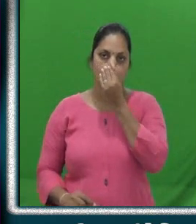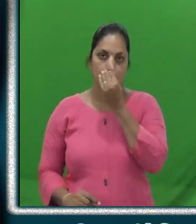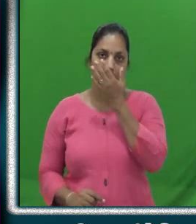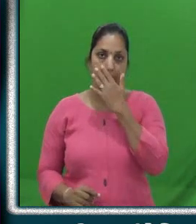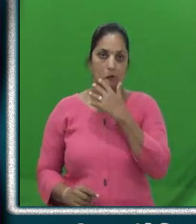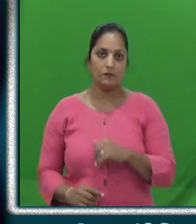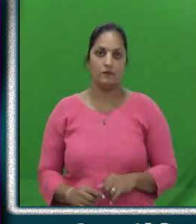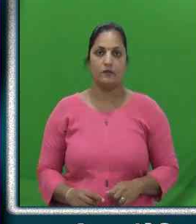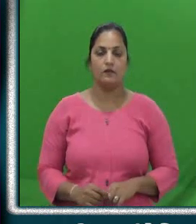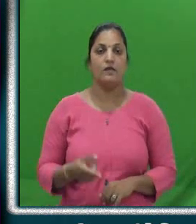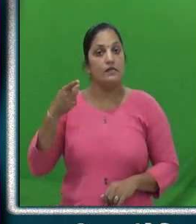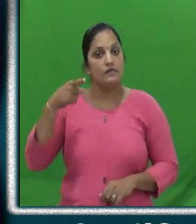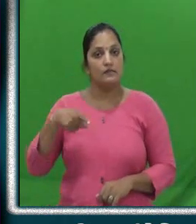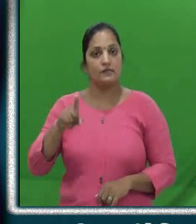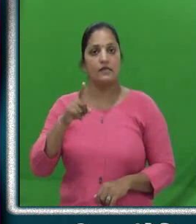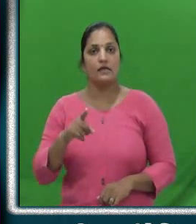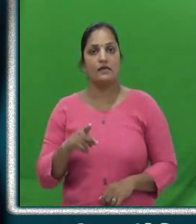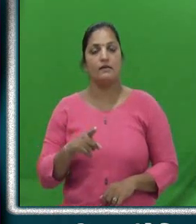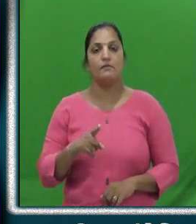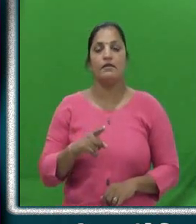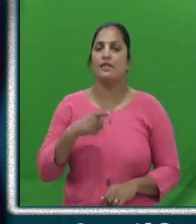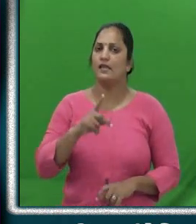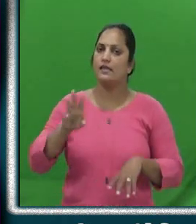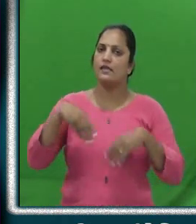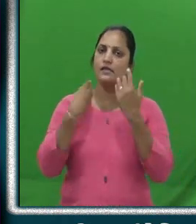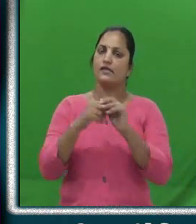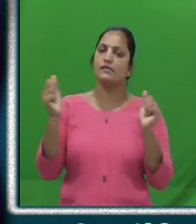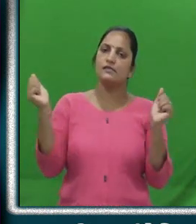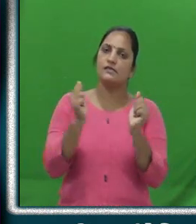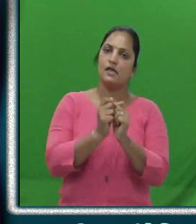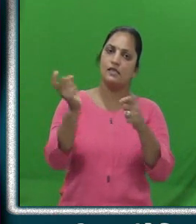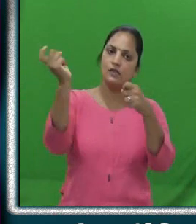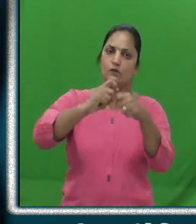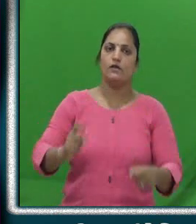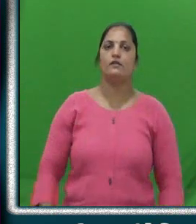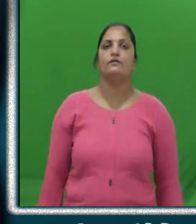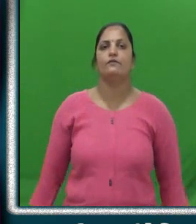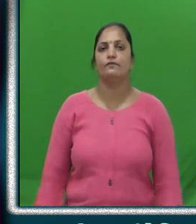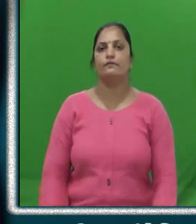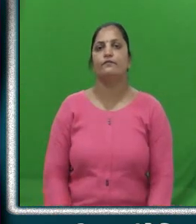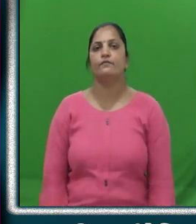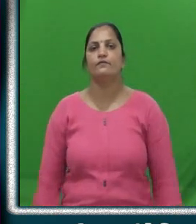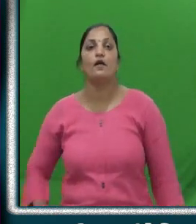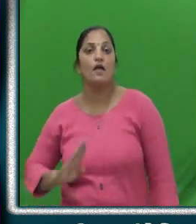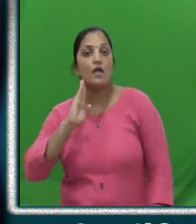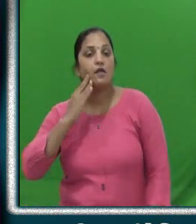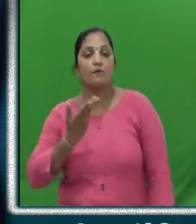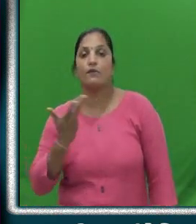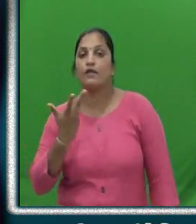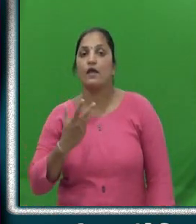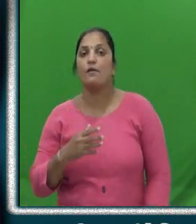હુ જોઈનેડ હિમ, કે જે તેની સાથે જોડાયા હતા.